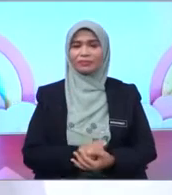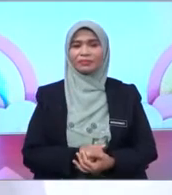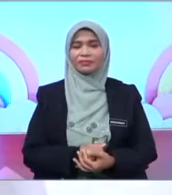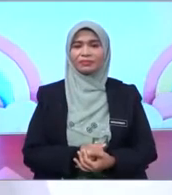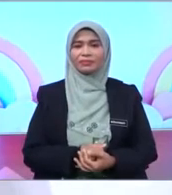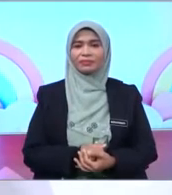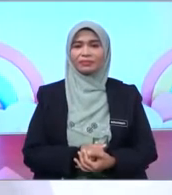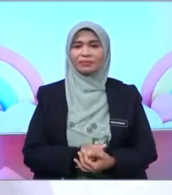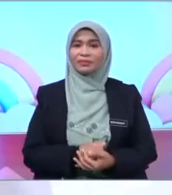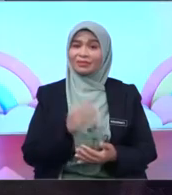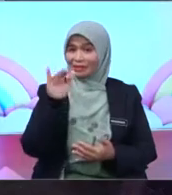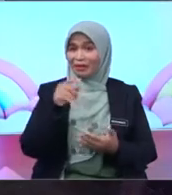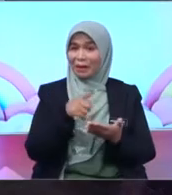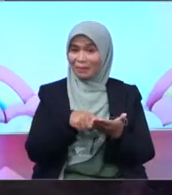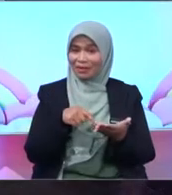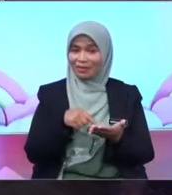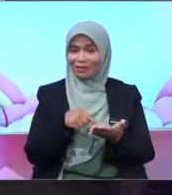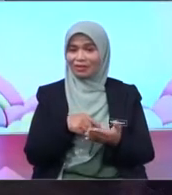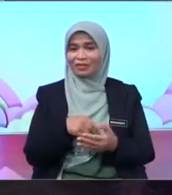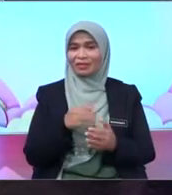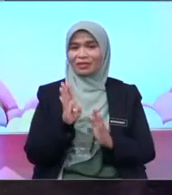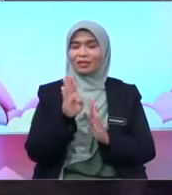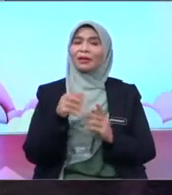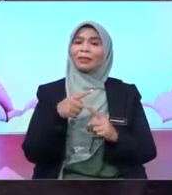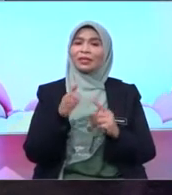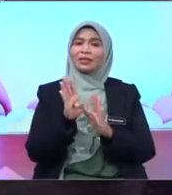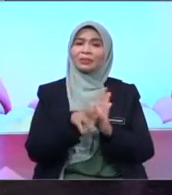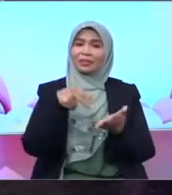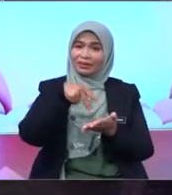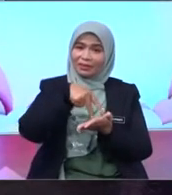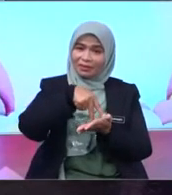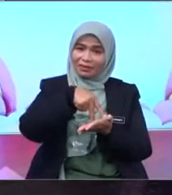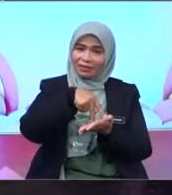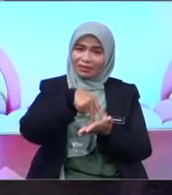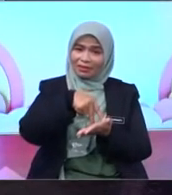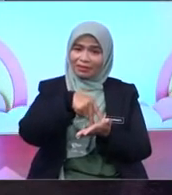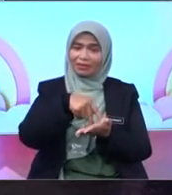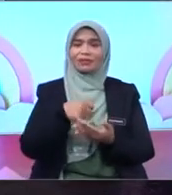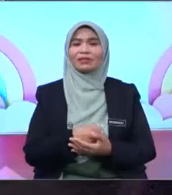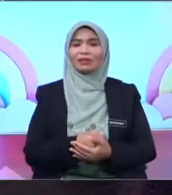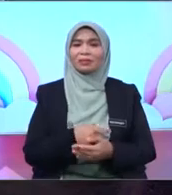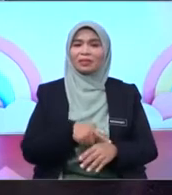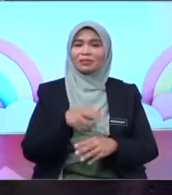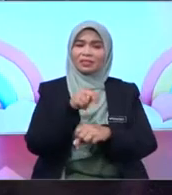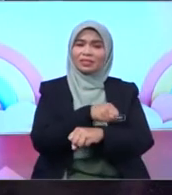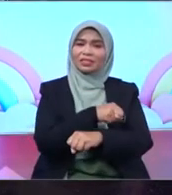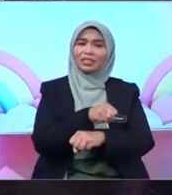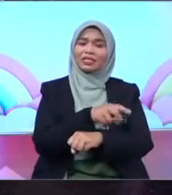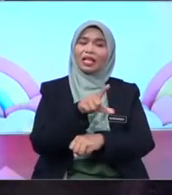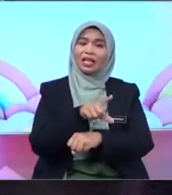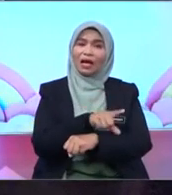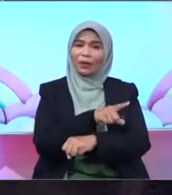tingkah laku yang HP pilih kita berdiri tegak semacam menyanyikan lagu negaraku HQ karaoke vc